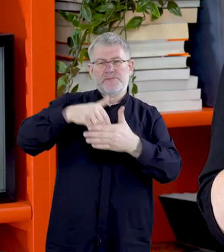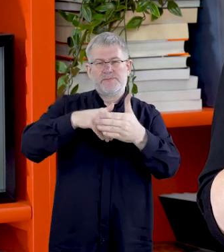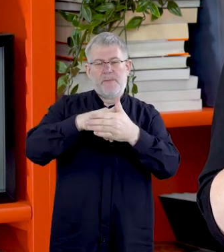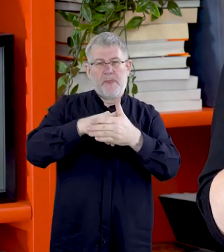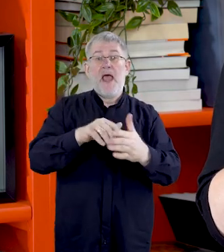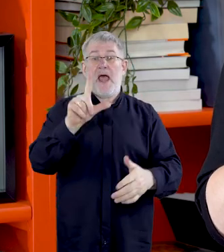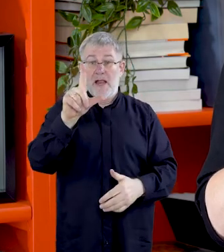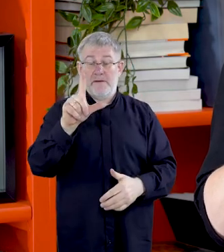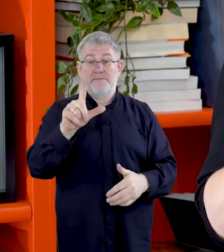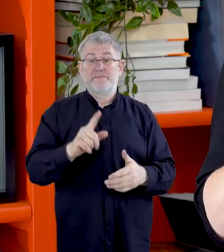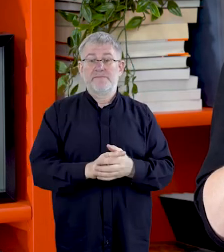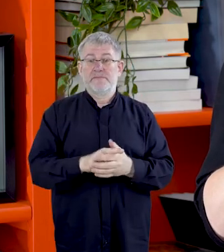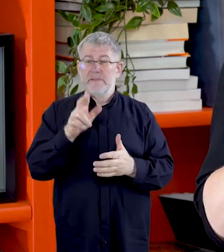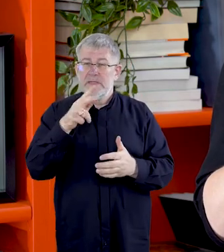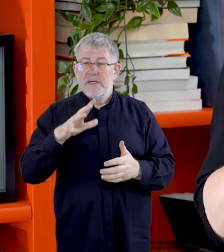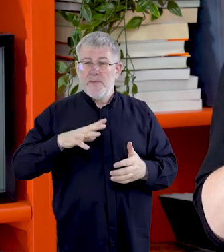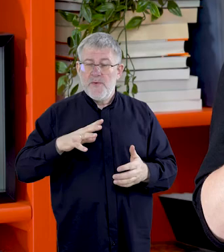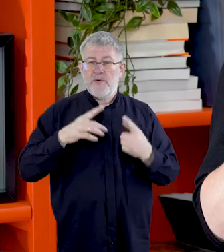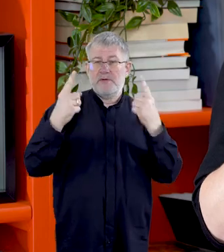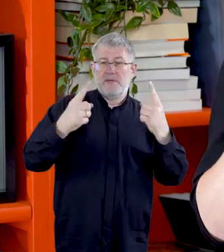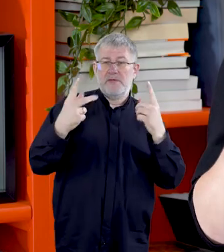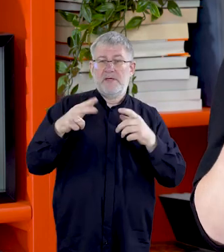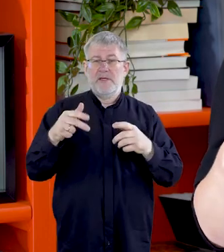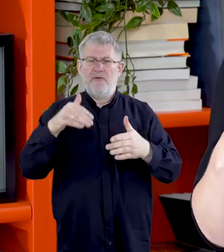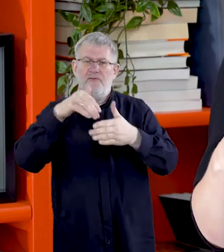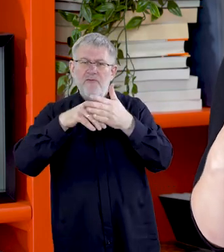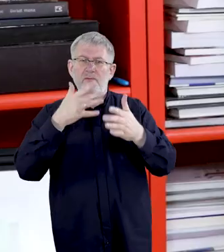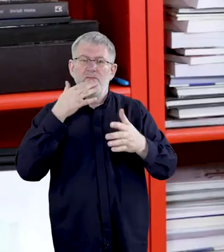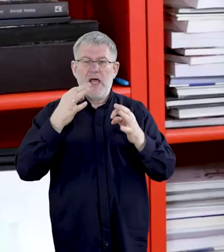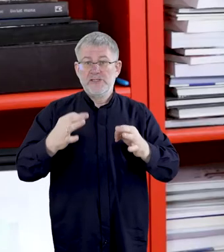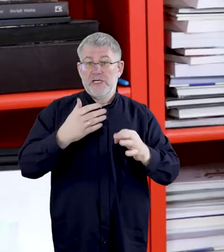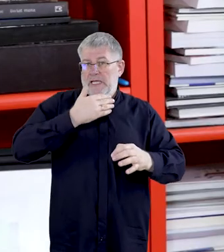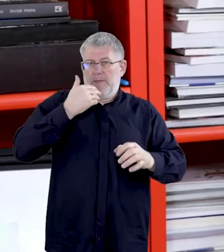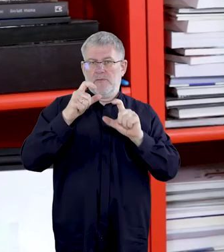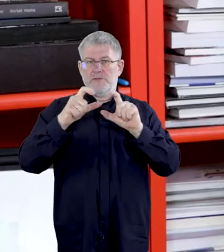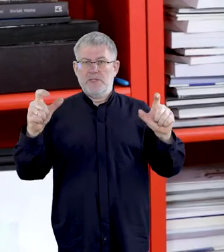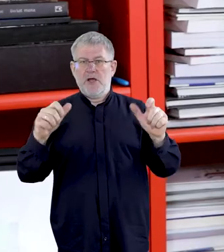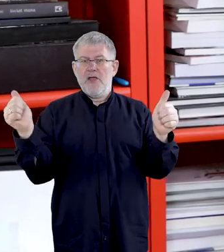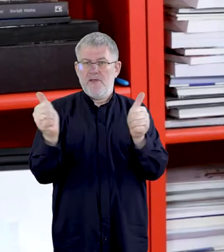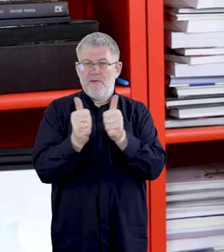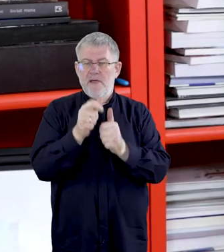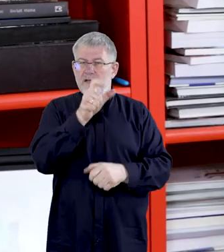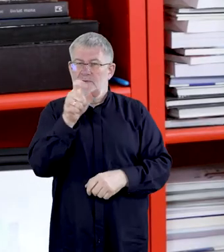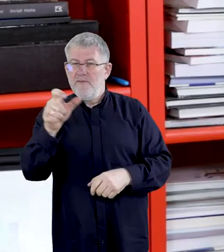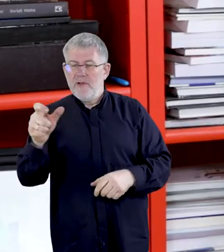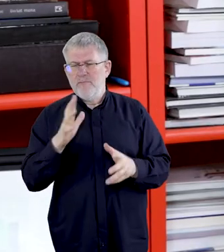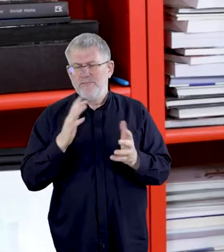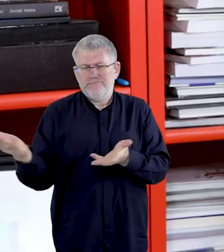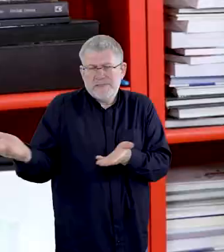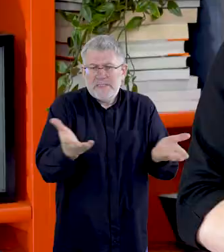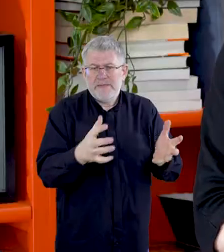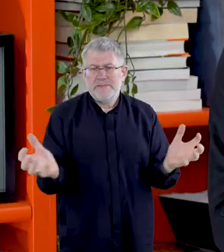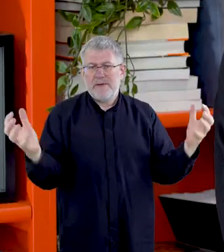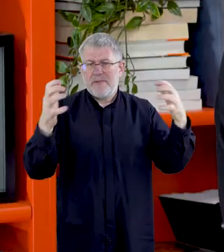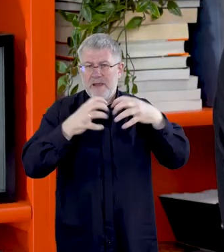momencie była taka sytuacja, w której wychowawca mówi, słuchajcie, ja nie mam dzisiaj czasu na indywidualne, dołączcie do nas na normalne zebranie. I nagle ta